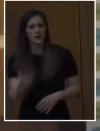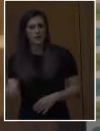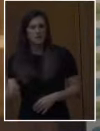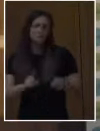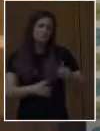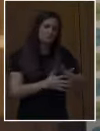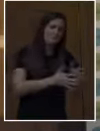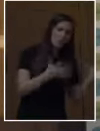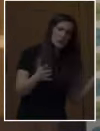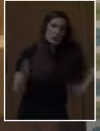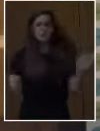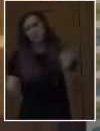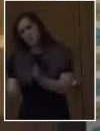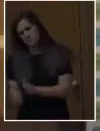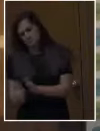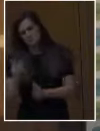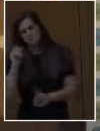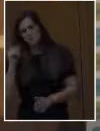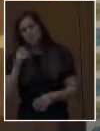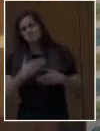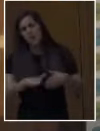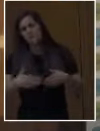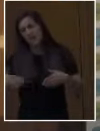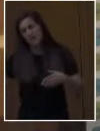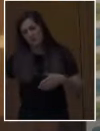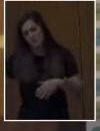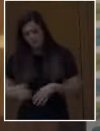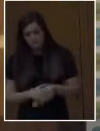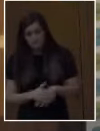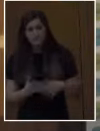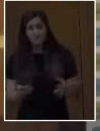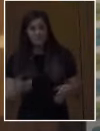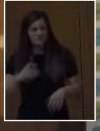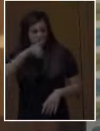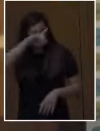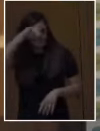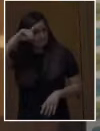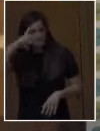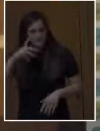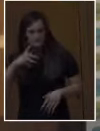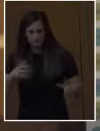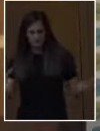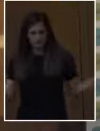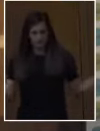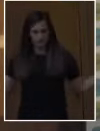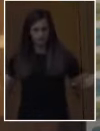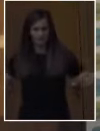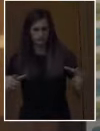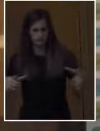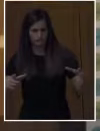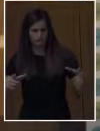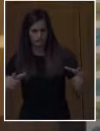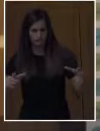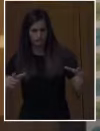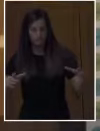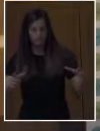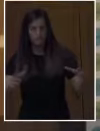άλλες μικρότερες. Το αδύνατο ήταν να μπορέσουμε να βάλουμε κάτω από την ίδια ομπρέλα, να καθίσουν στο ίδιο